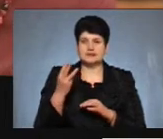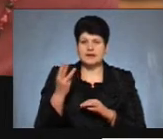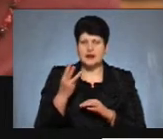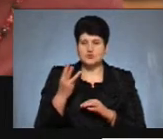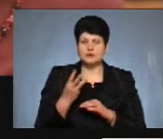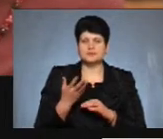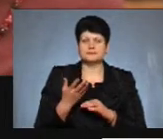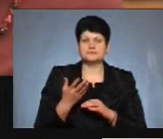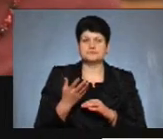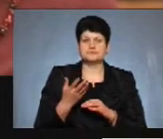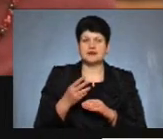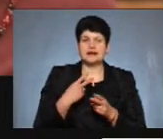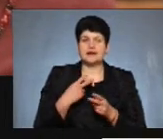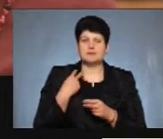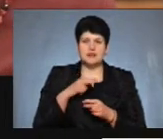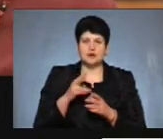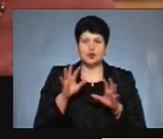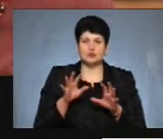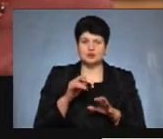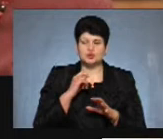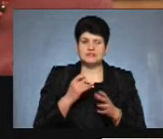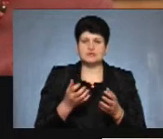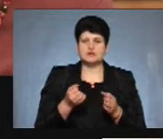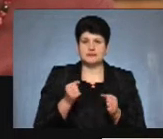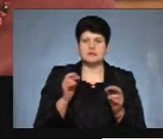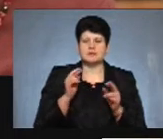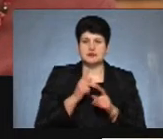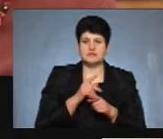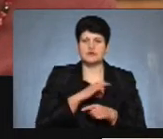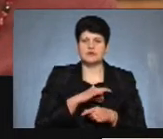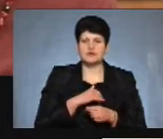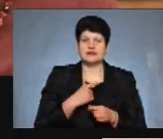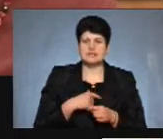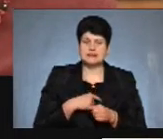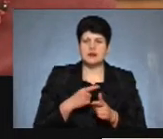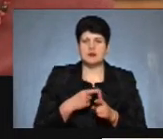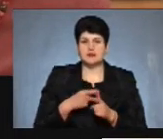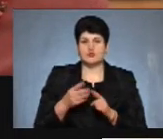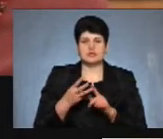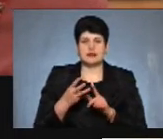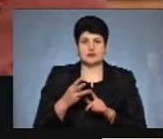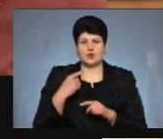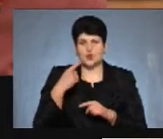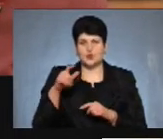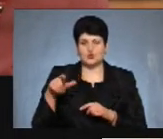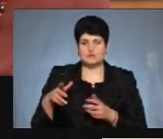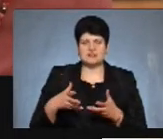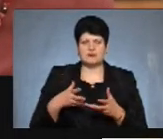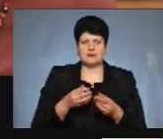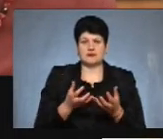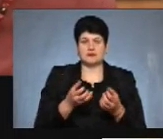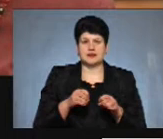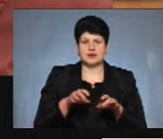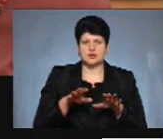2 Кримінального кодексу України. Це отримання неправомірної вигоди для себе чи третьої особи за вплив на прийняття рішення